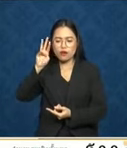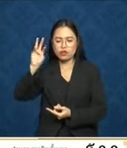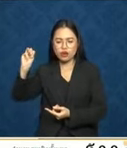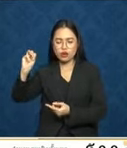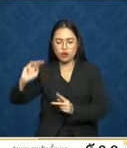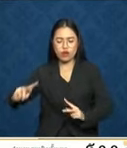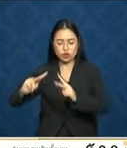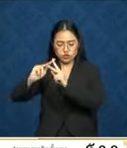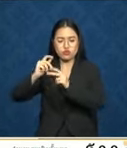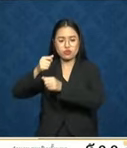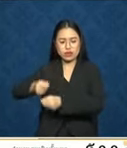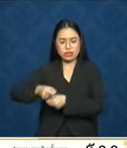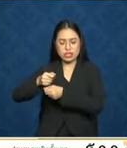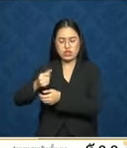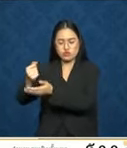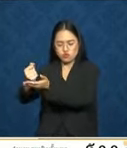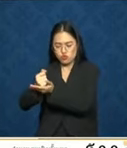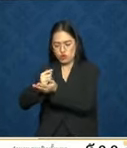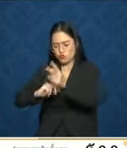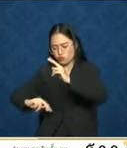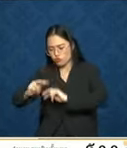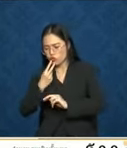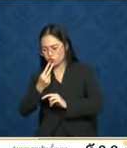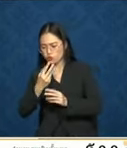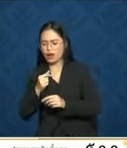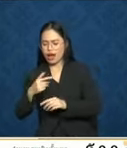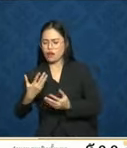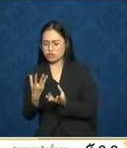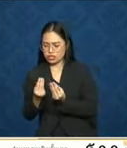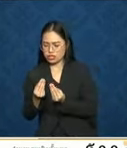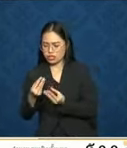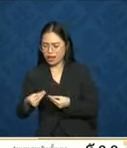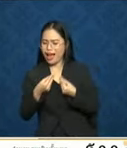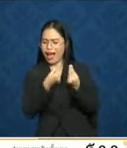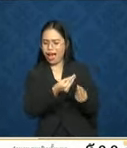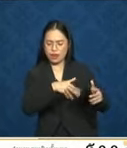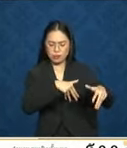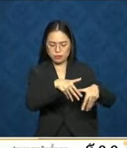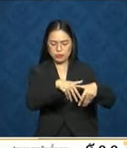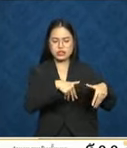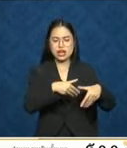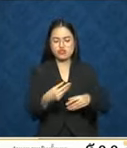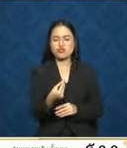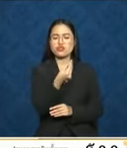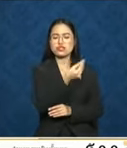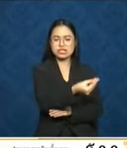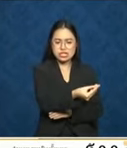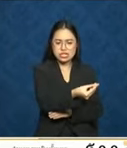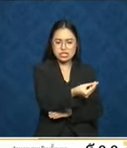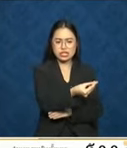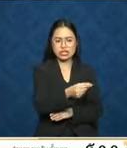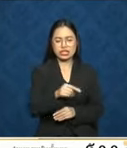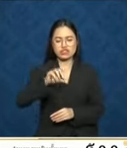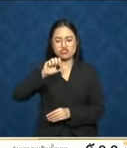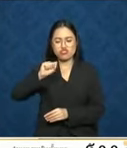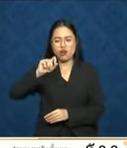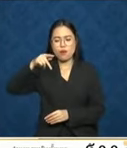รณ์ขอได้โปรดพิจารณาทบทวนคืนความเป็นธรรมให้แก่พี่น้องเกษตรกรเหล่านี้โดยการมอบที่ส